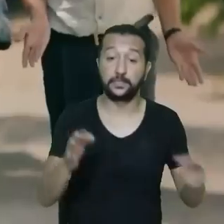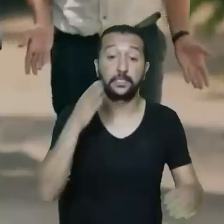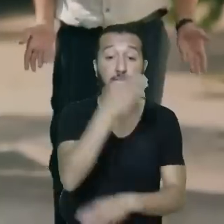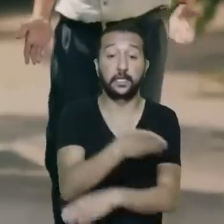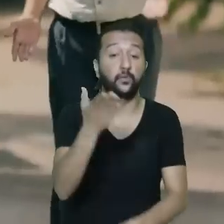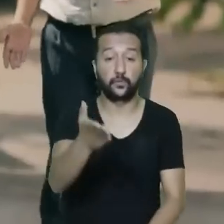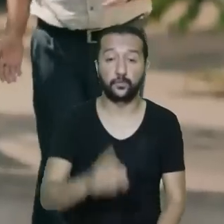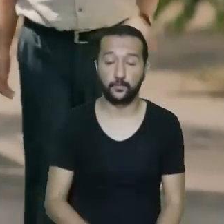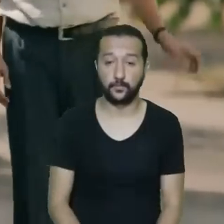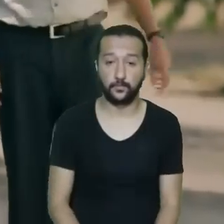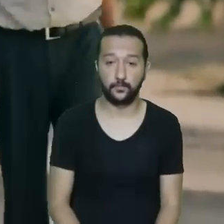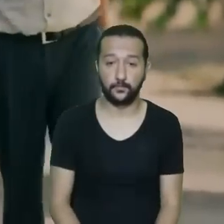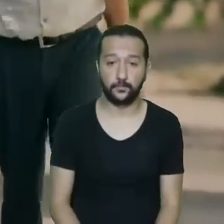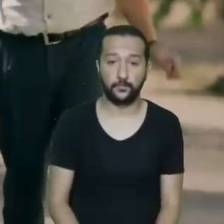sen?